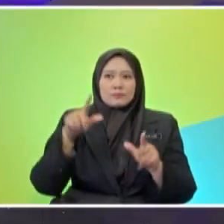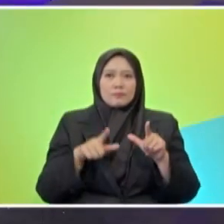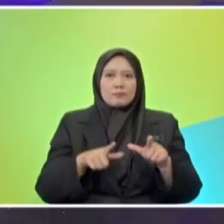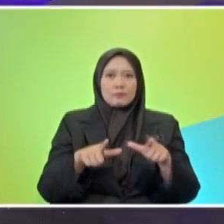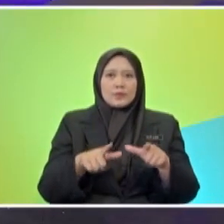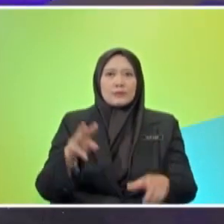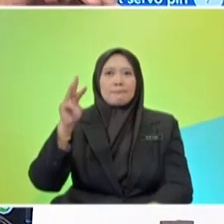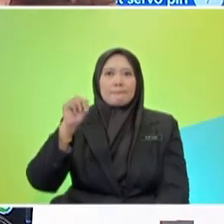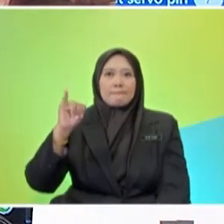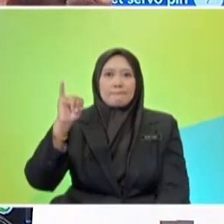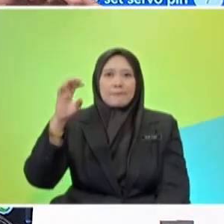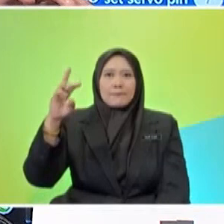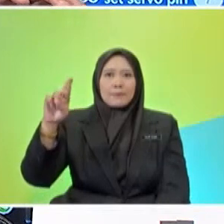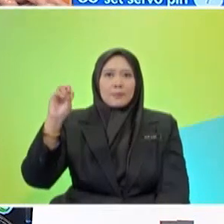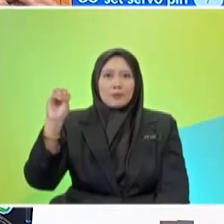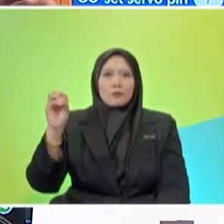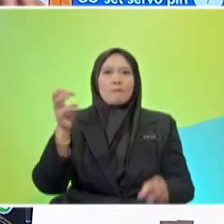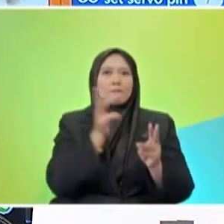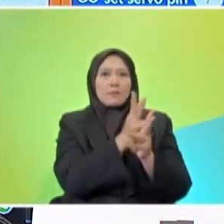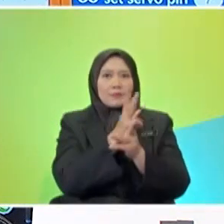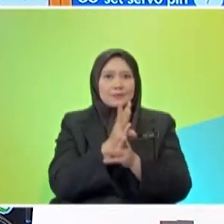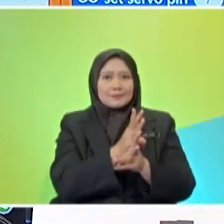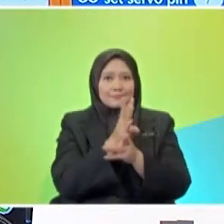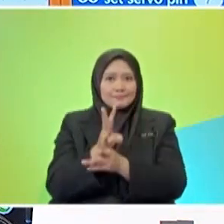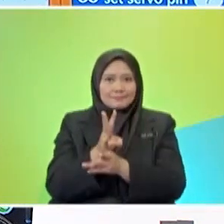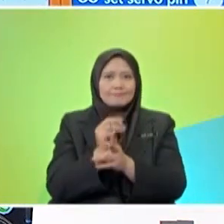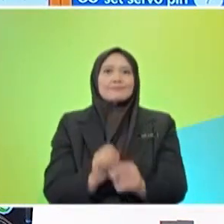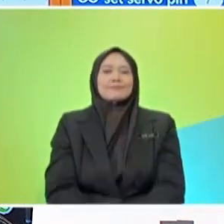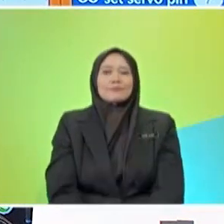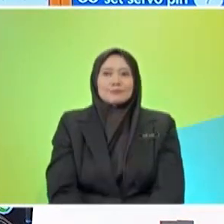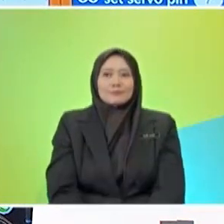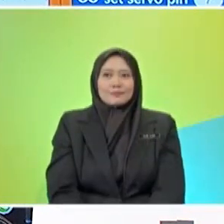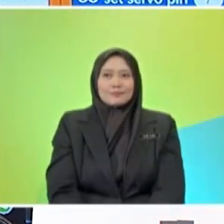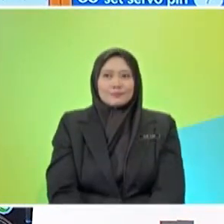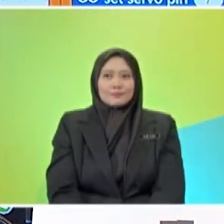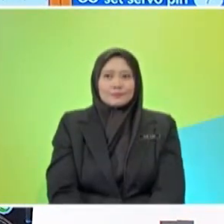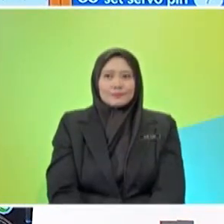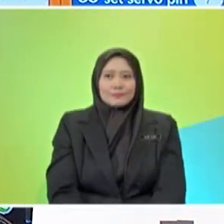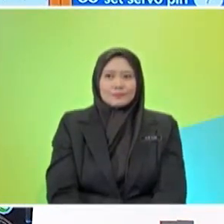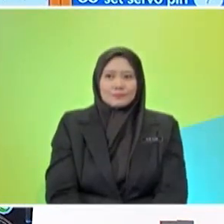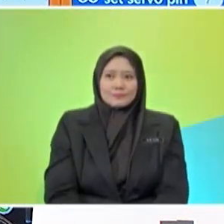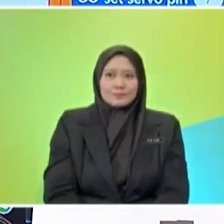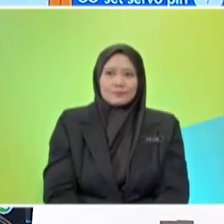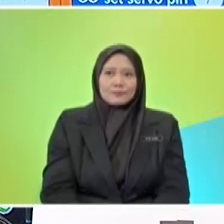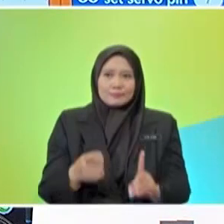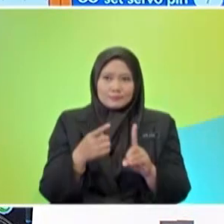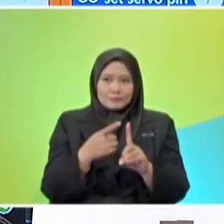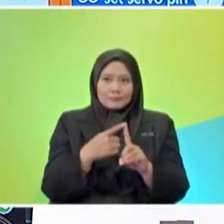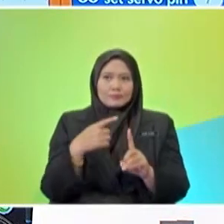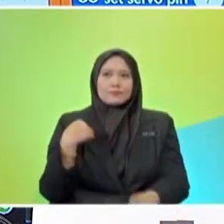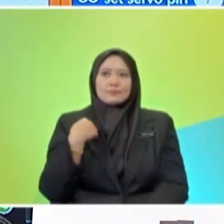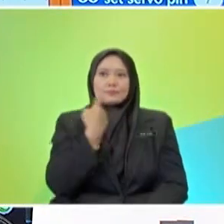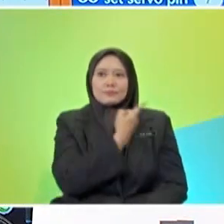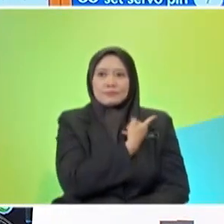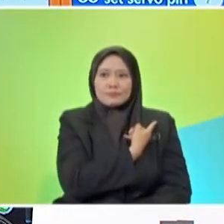Sambungkan komputer dengan papan mikro pengawal menggunakan kabel USB. Ya, bagus. Okey, lepas tu kita